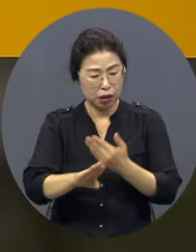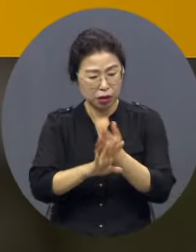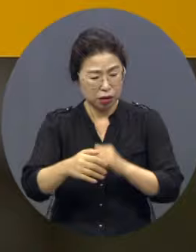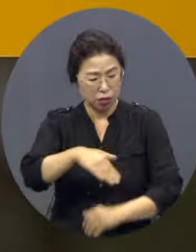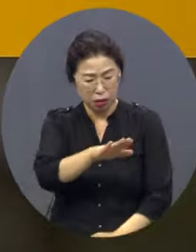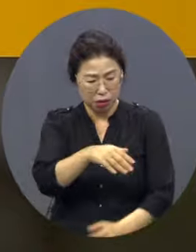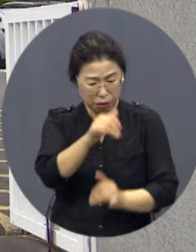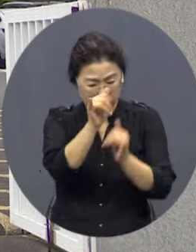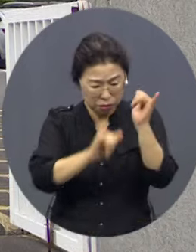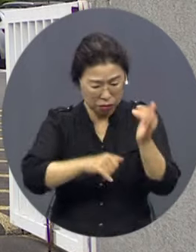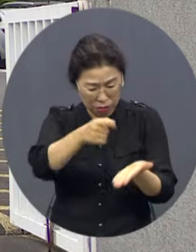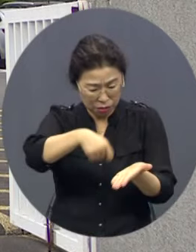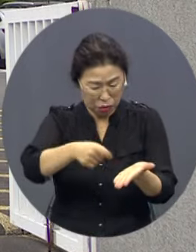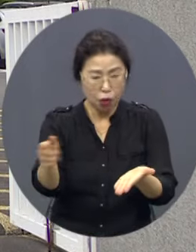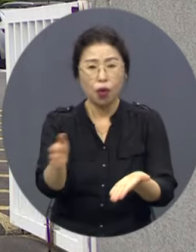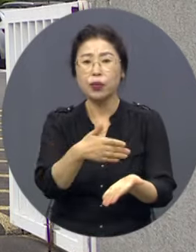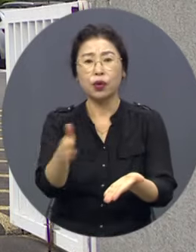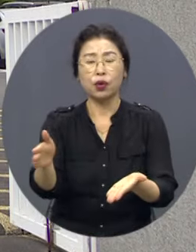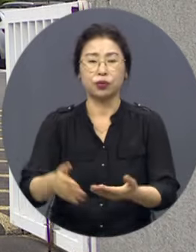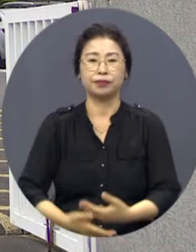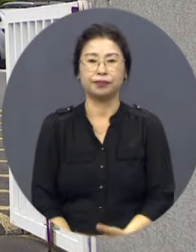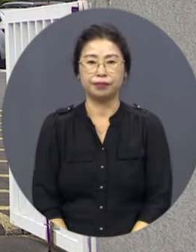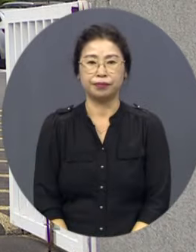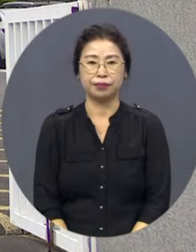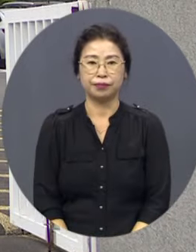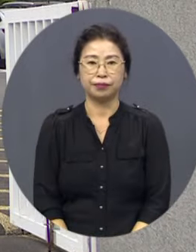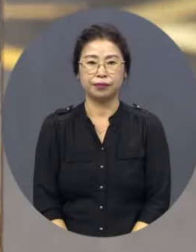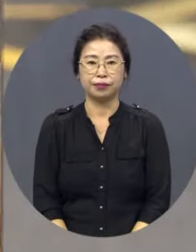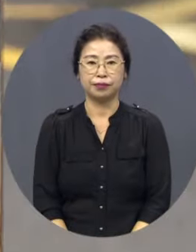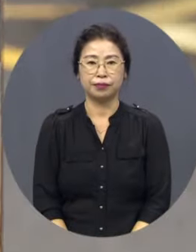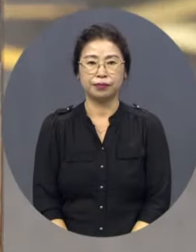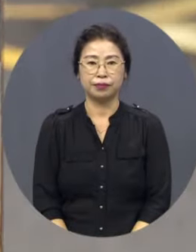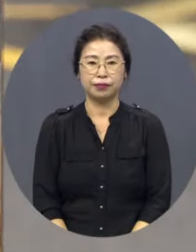결과 출국 기록은 발견되지 않았습니다.